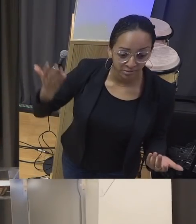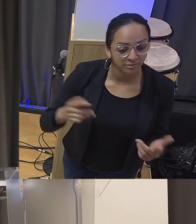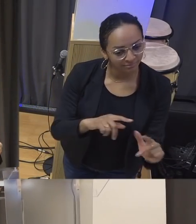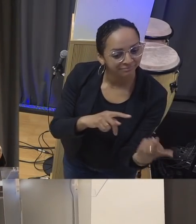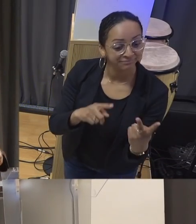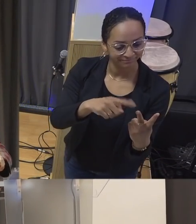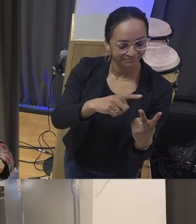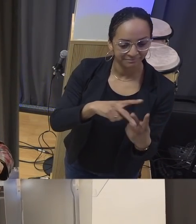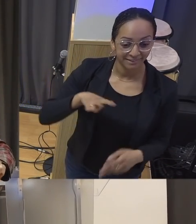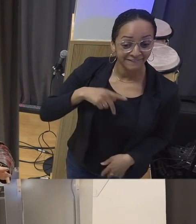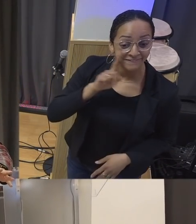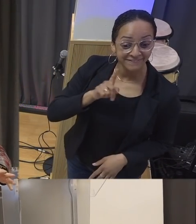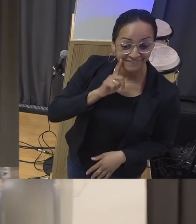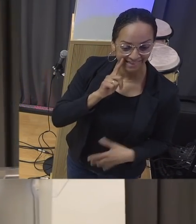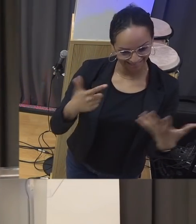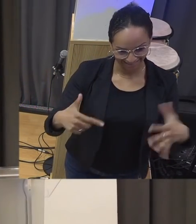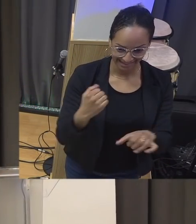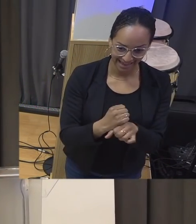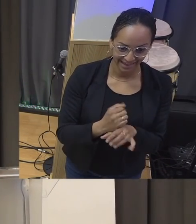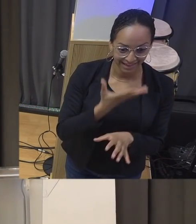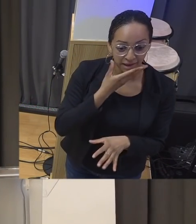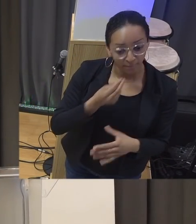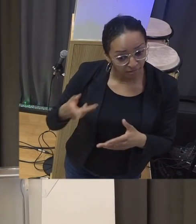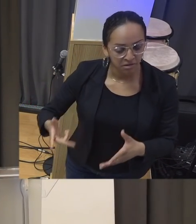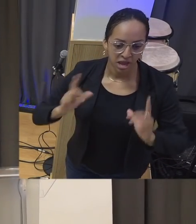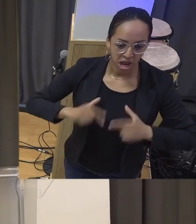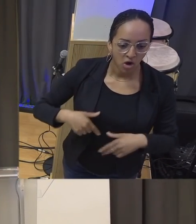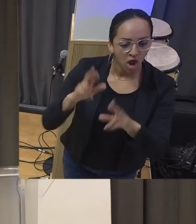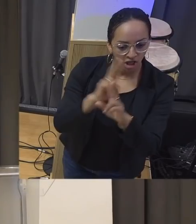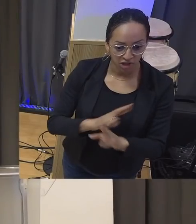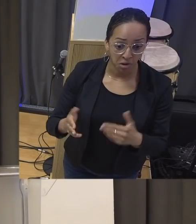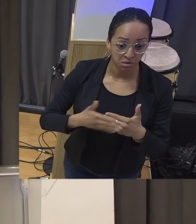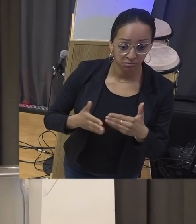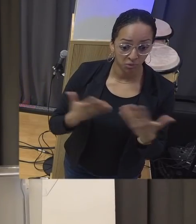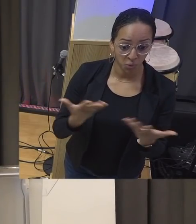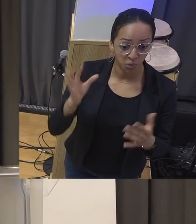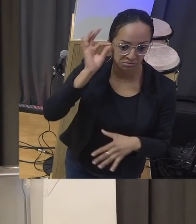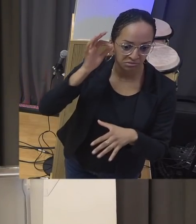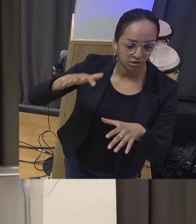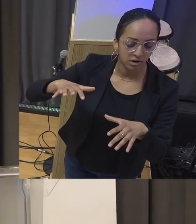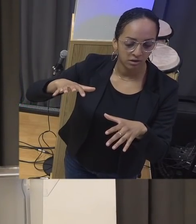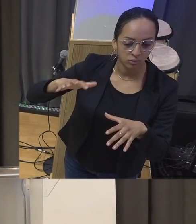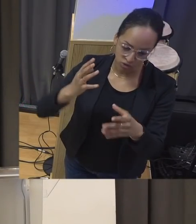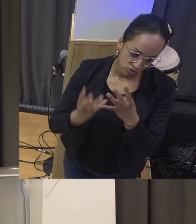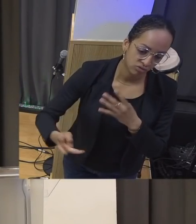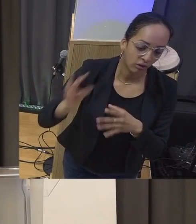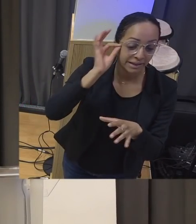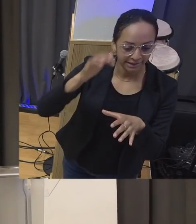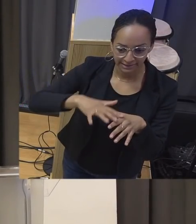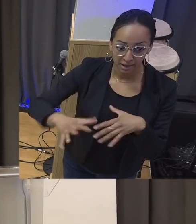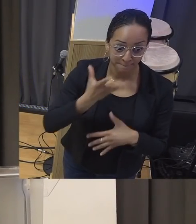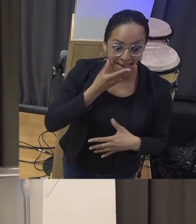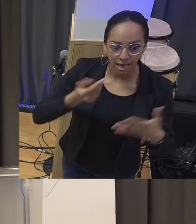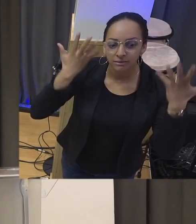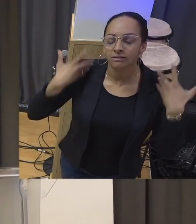belle, Ambre. Elle a 17 ans à l'école internationale, pas très loin, là, des Champs-Élysées. Elle est belle, comme sa mère, des